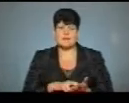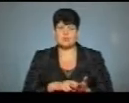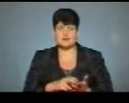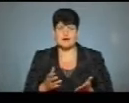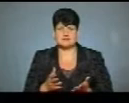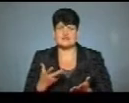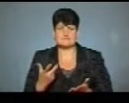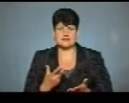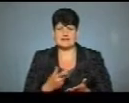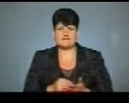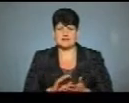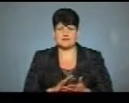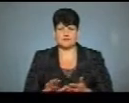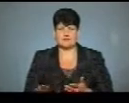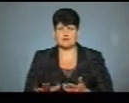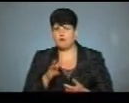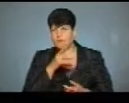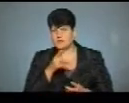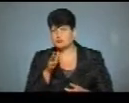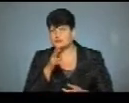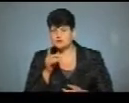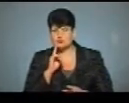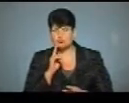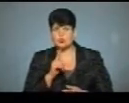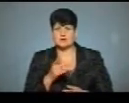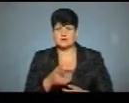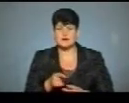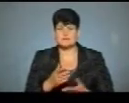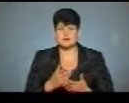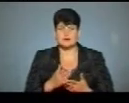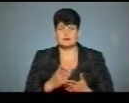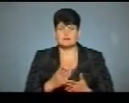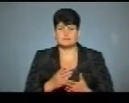не вакцинуватися в певний період часу зараз, поки там не підійде